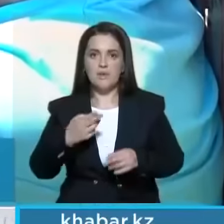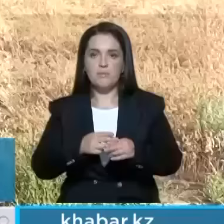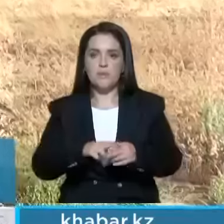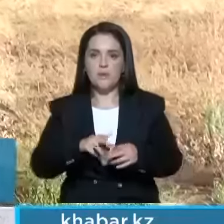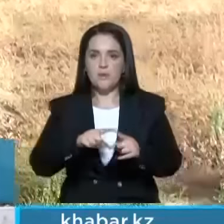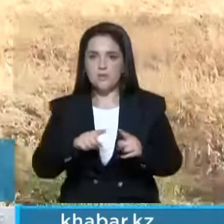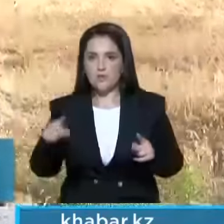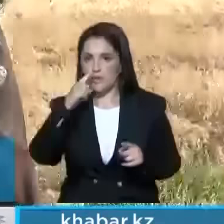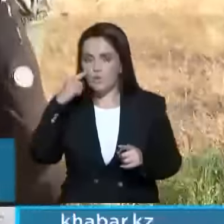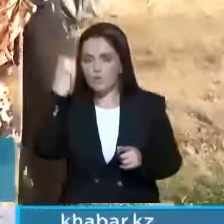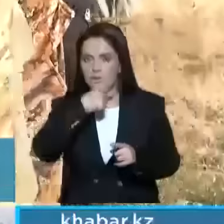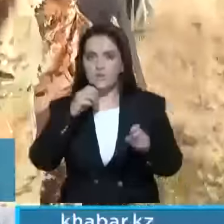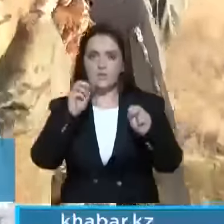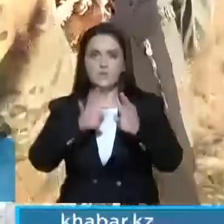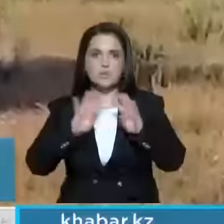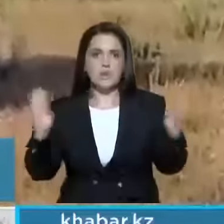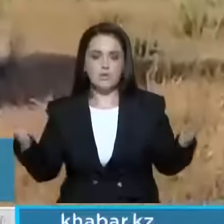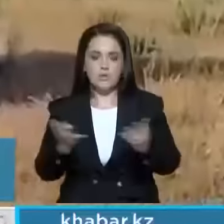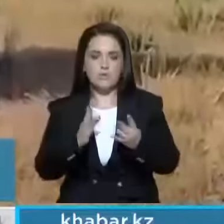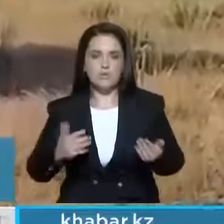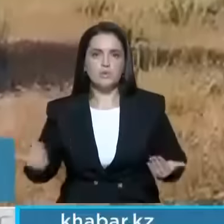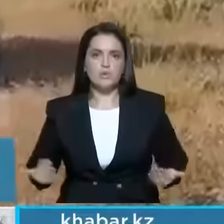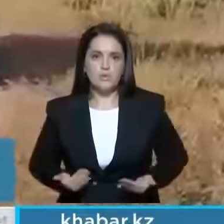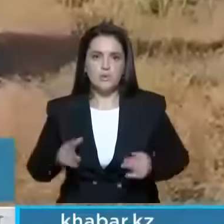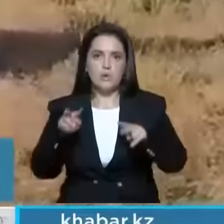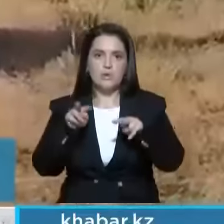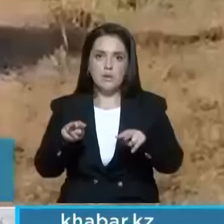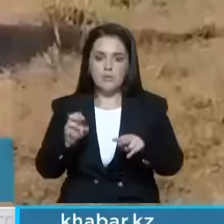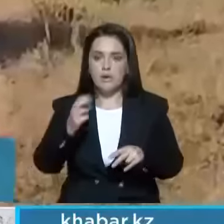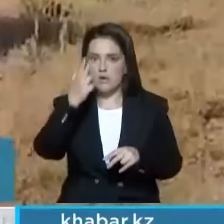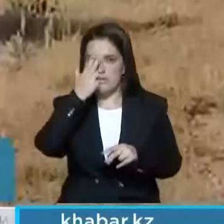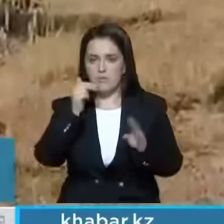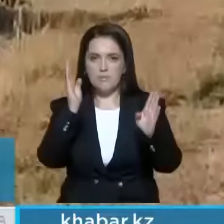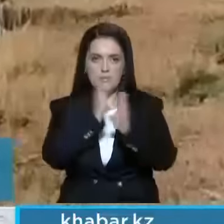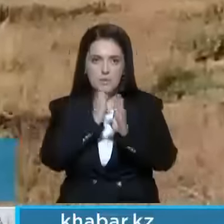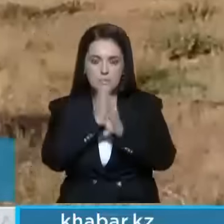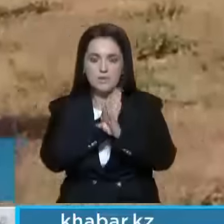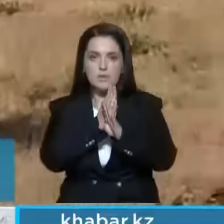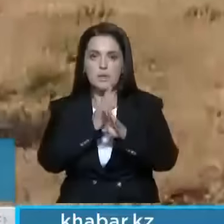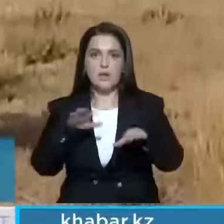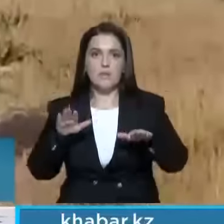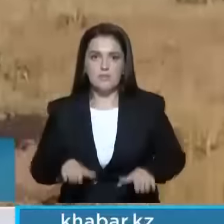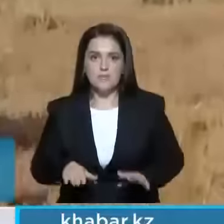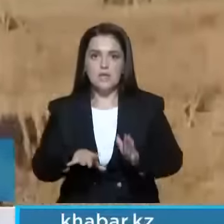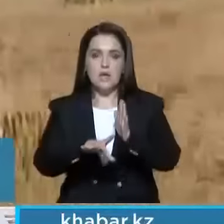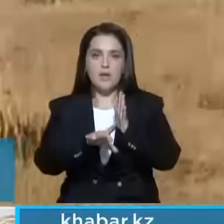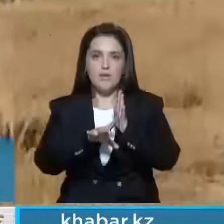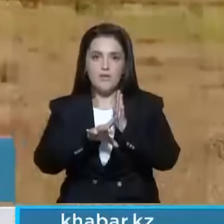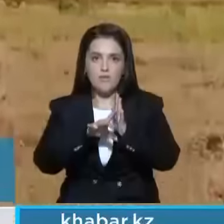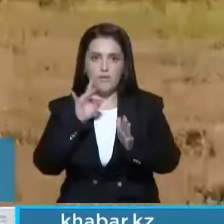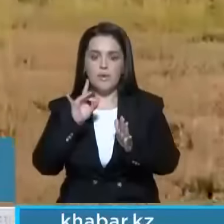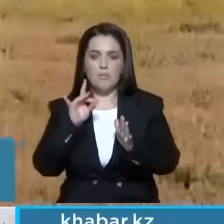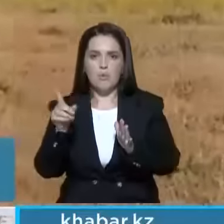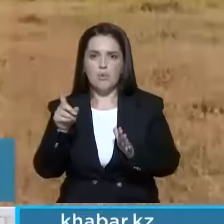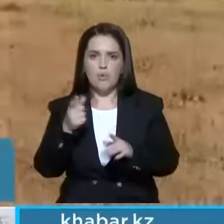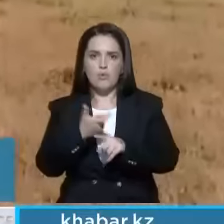в специальных загонах. Специалисты будут наблюдать, как животные проходят акклиматизацию и адаптацию. Место выбрано не случайно. Здесь очень